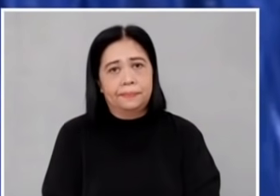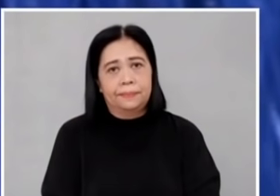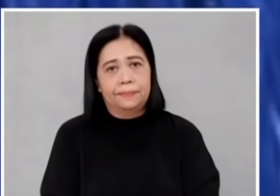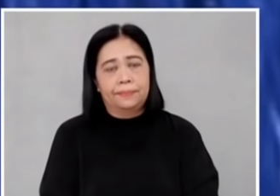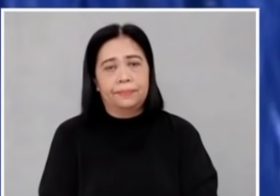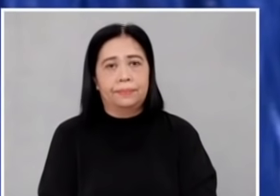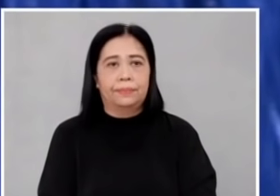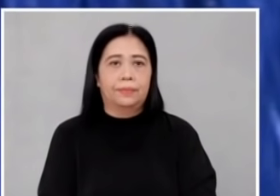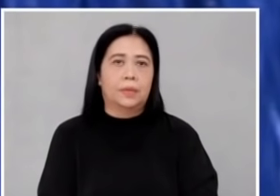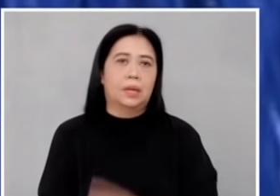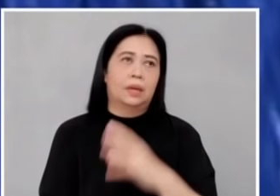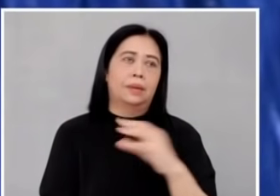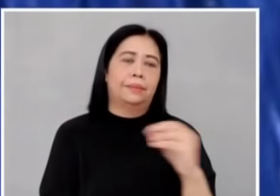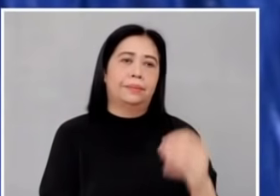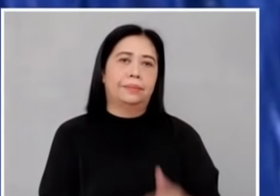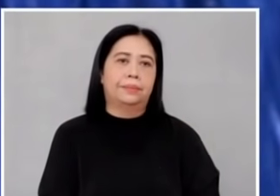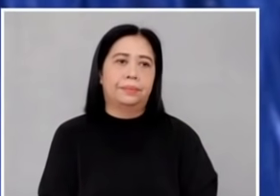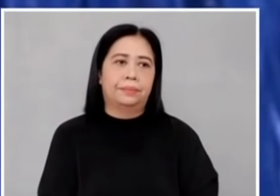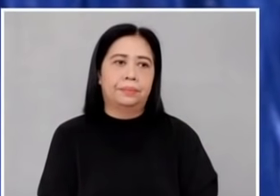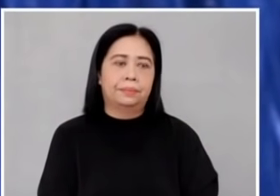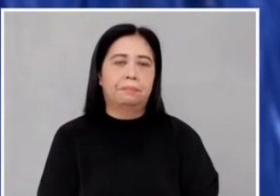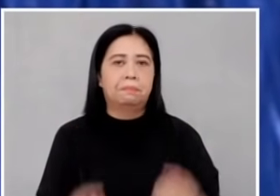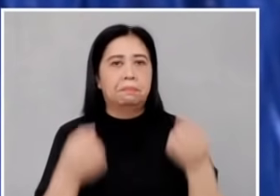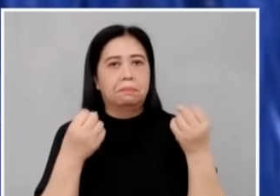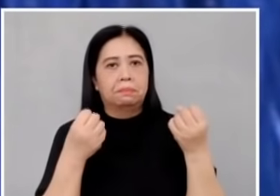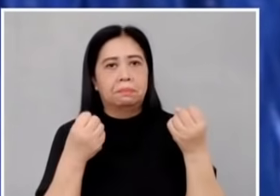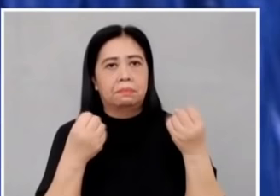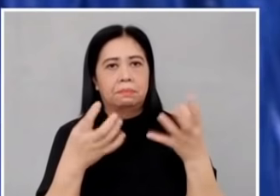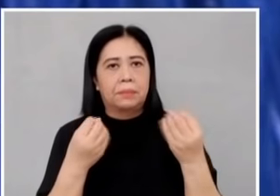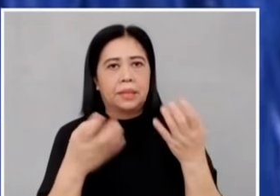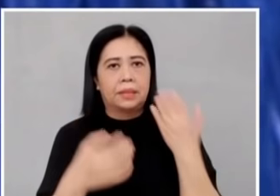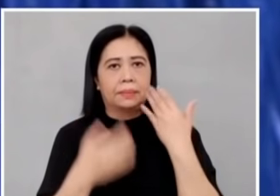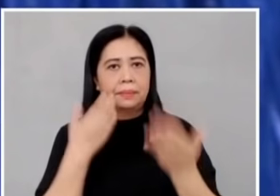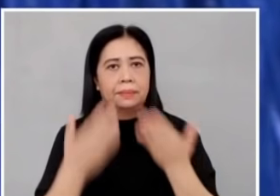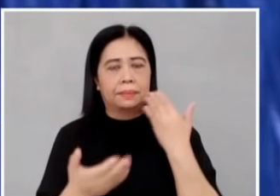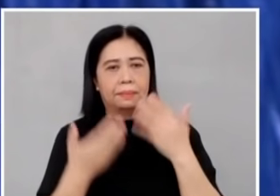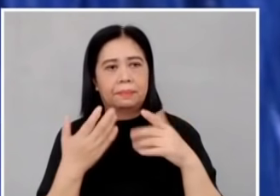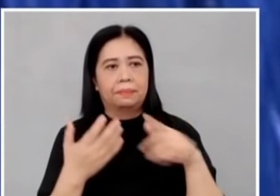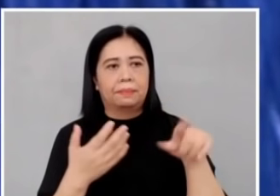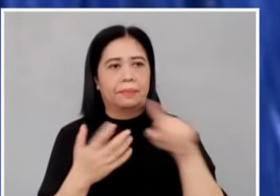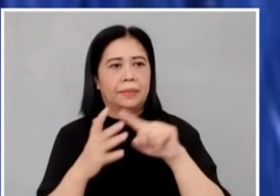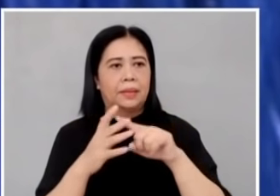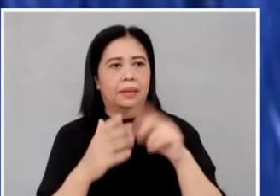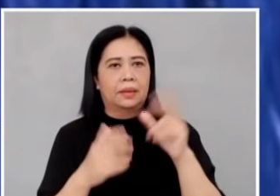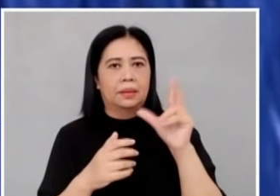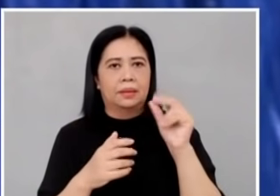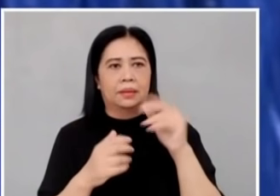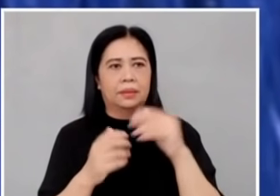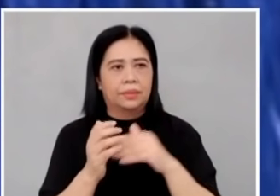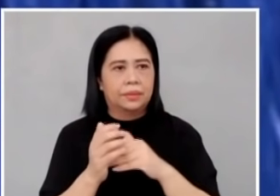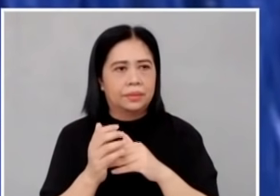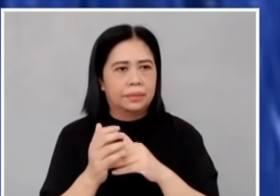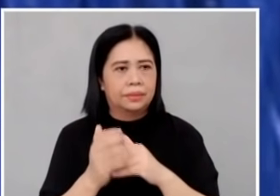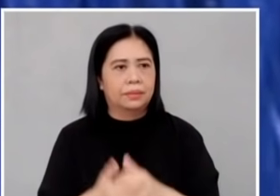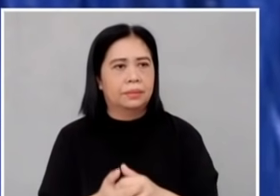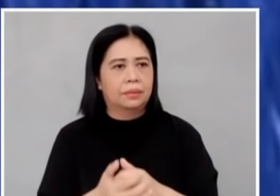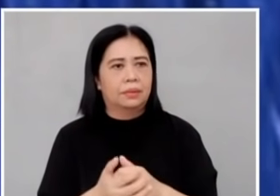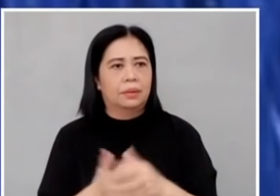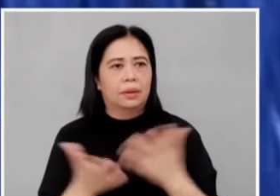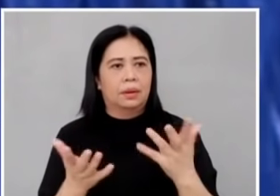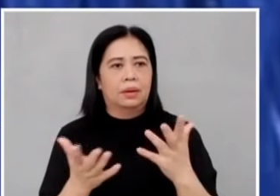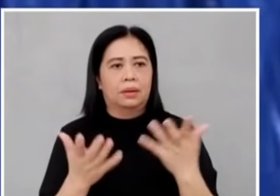at saka maraming namatay na sa atin. It's 30,000 plus. It's going